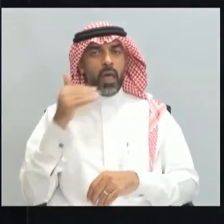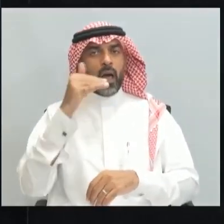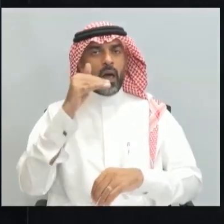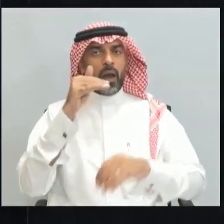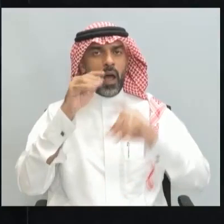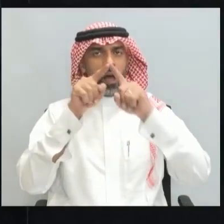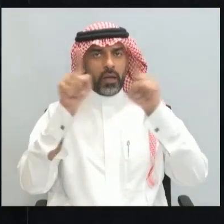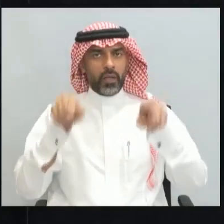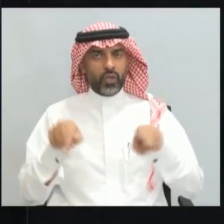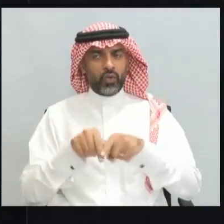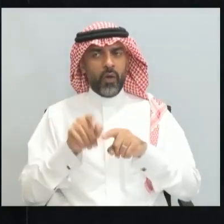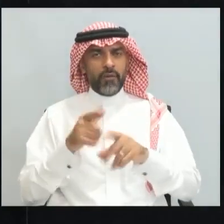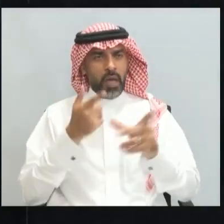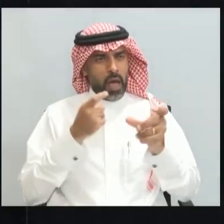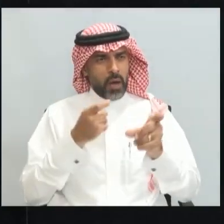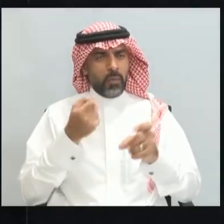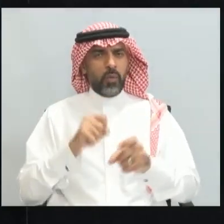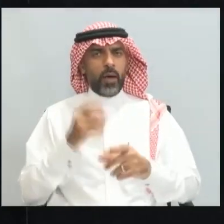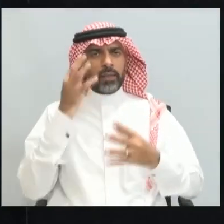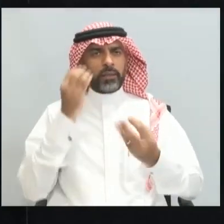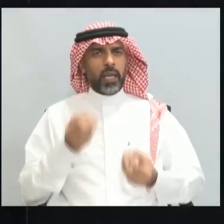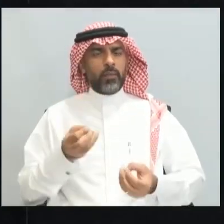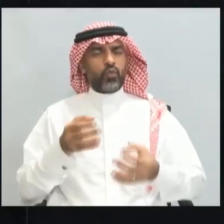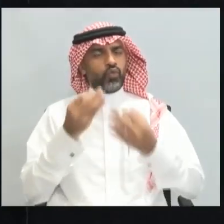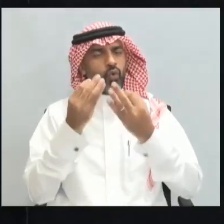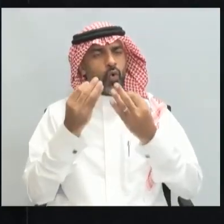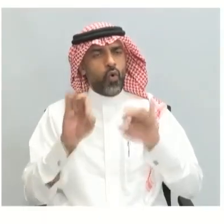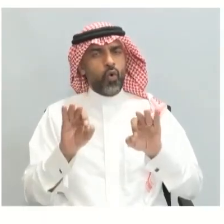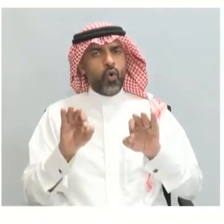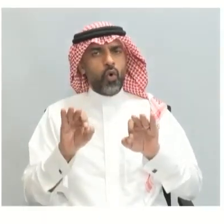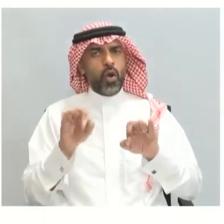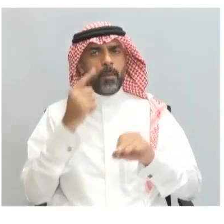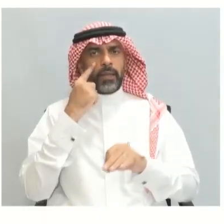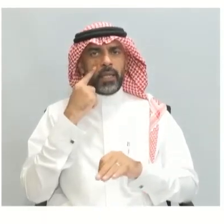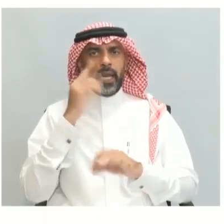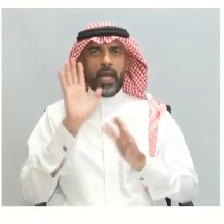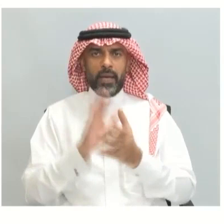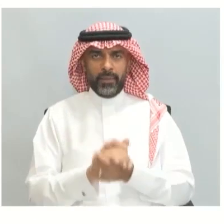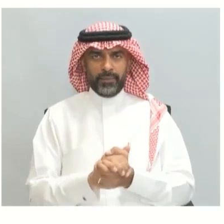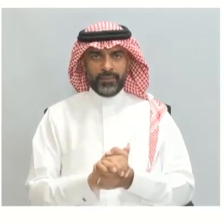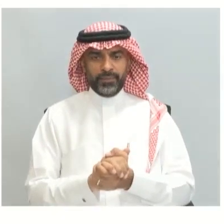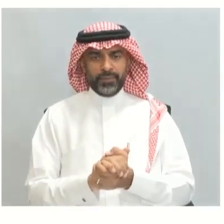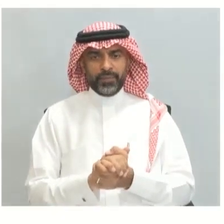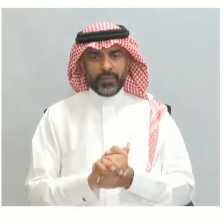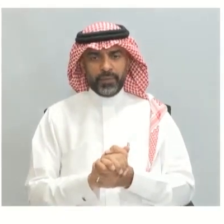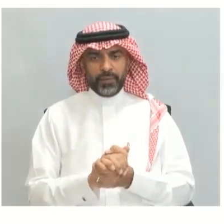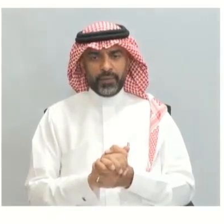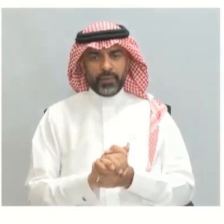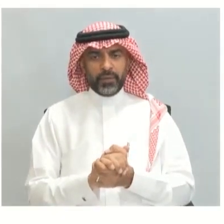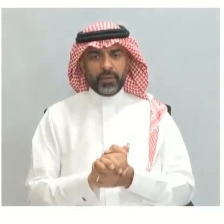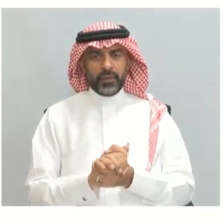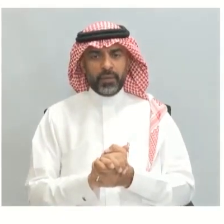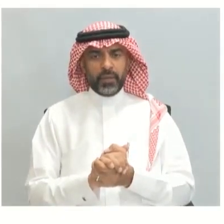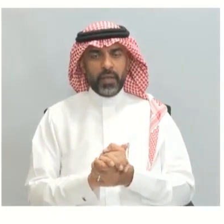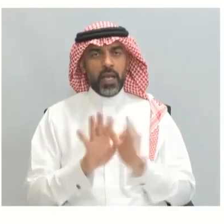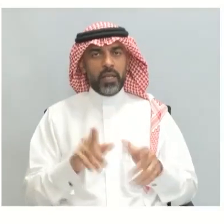في اوقات الحروب واوقات السلم على جميع مجالاتها ابنائي وبناتي الطلاب اذا